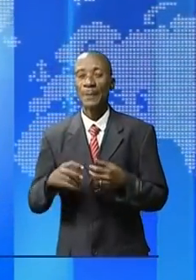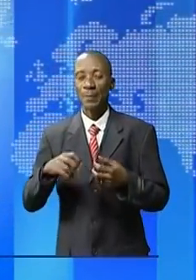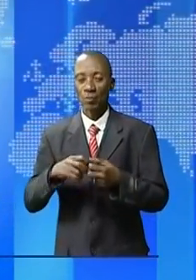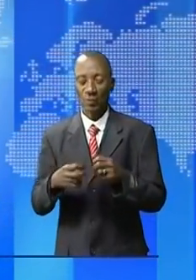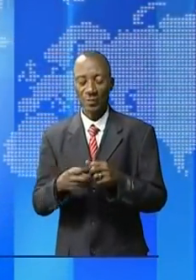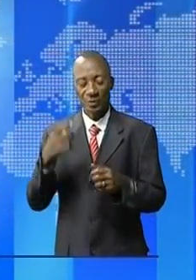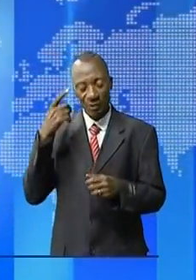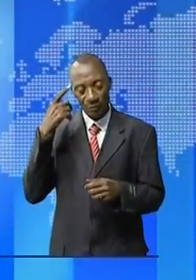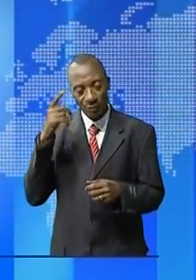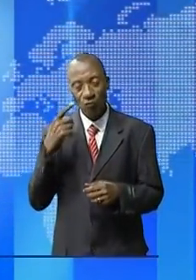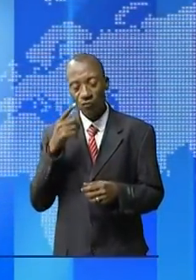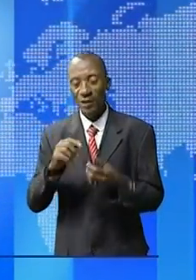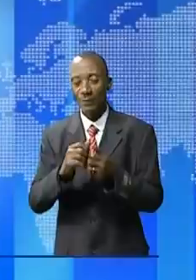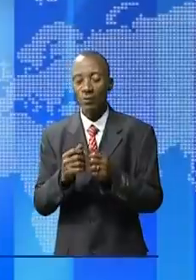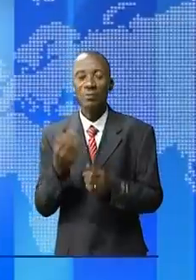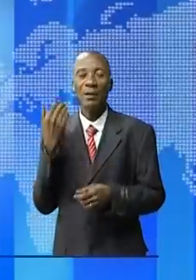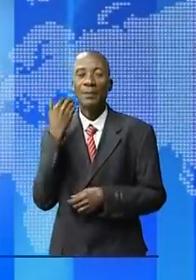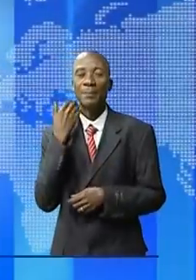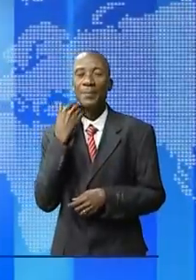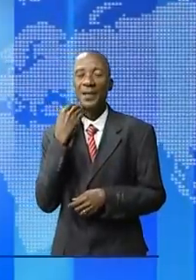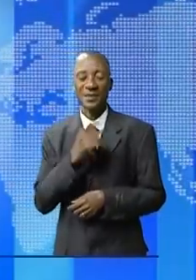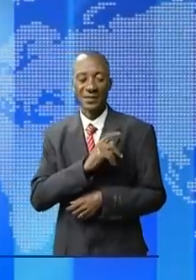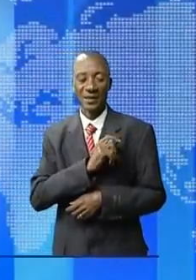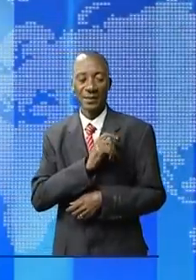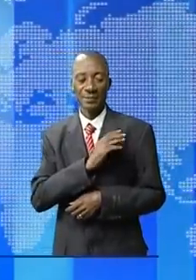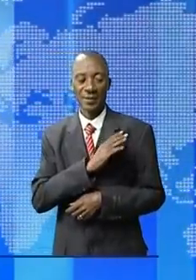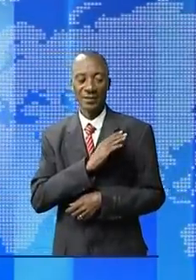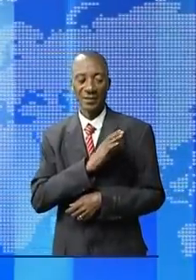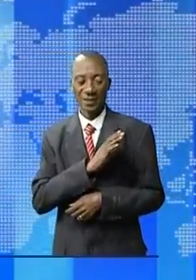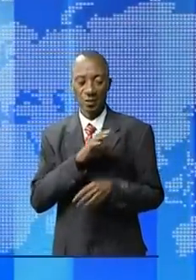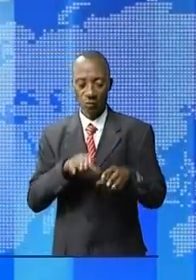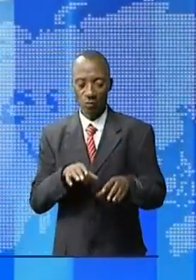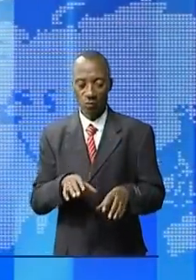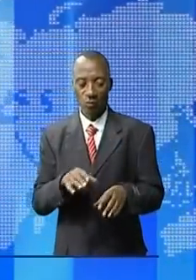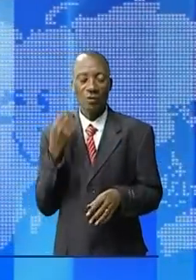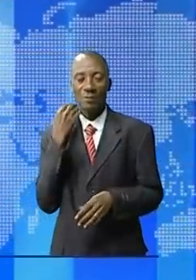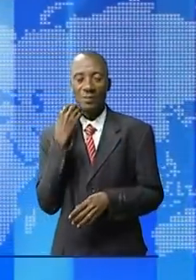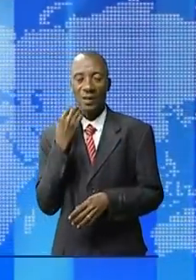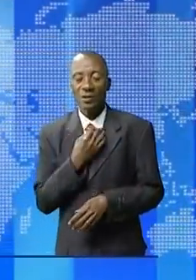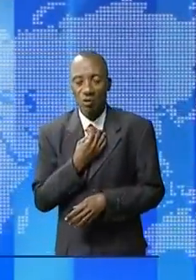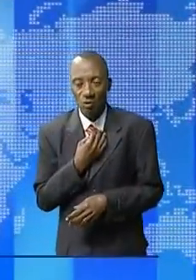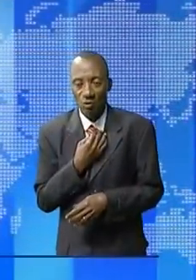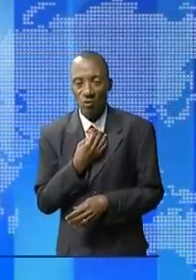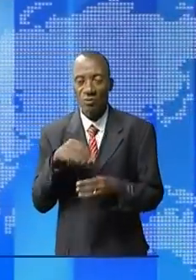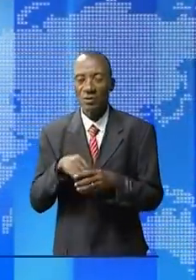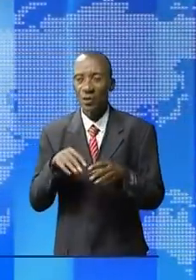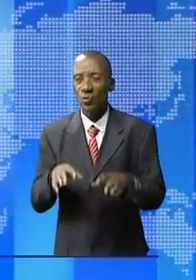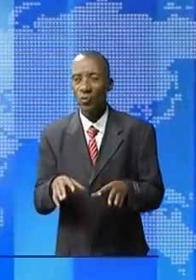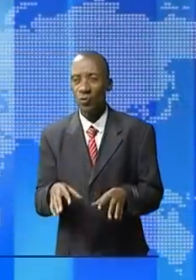tuberculose pharmaco-résistance en République démocratique du Congo. Quelle alternative au régime standard long